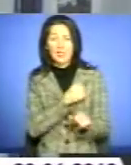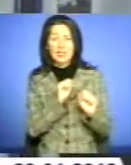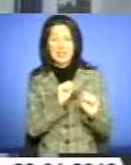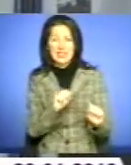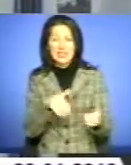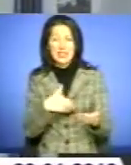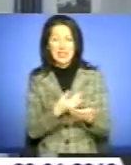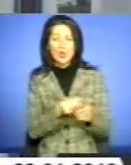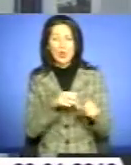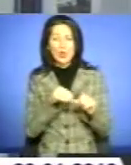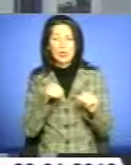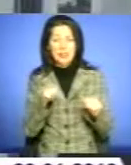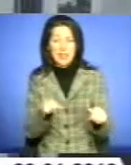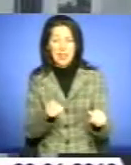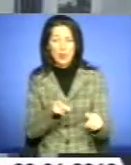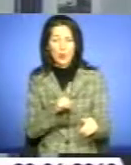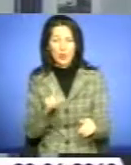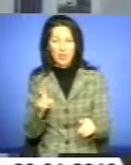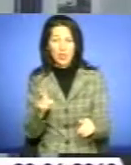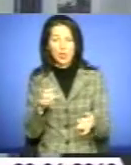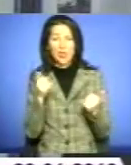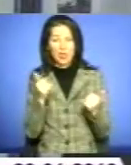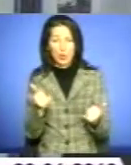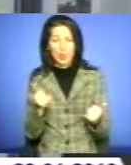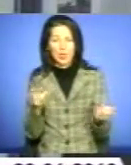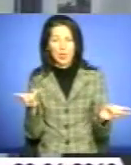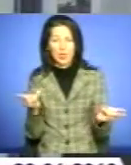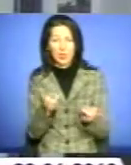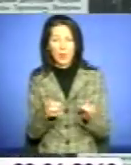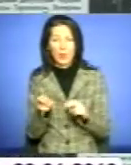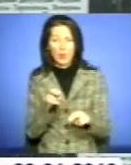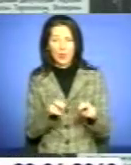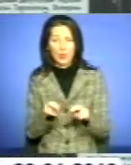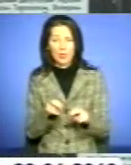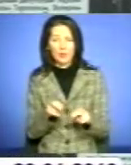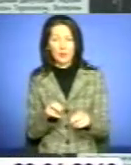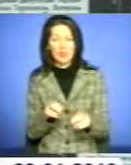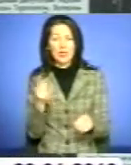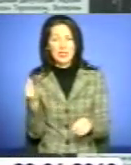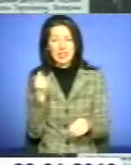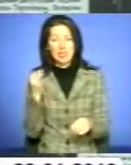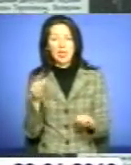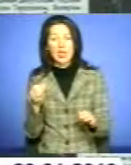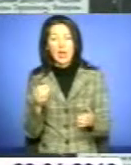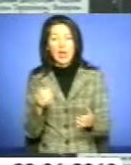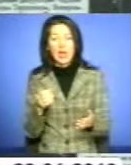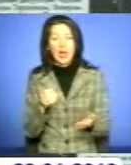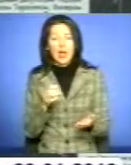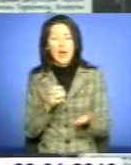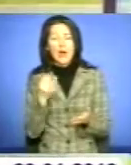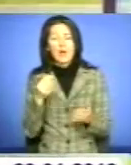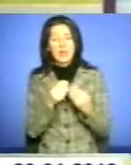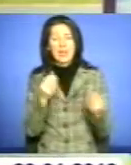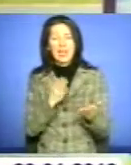свою землю, які і сьогодні треба, напевно, пошукати. Найцікавішим експонатом виставки є фотокопія